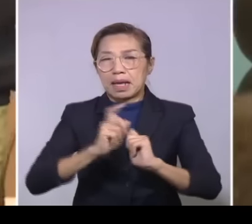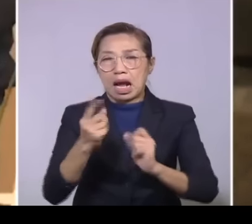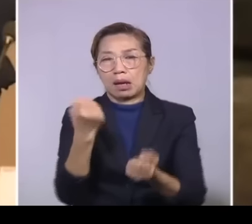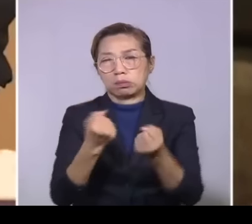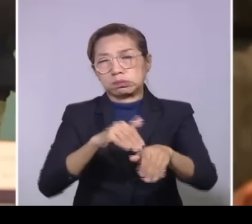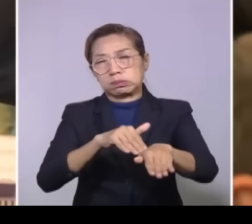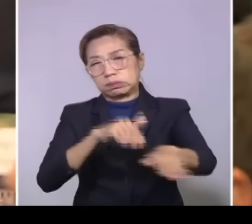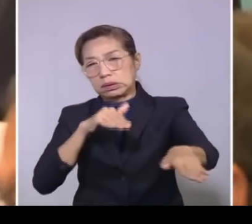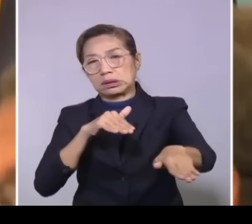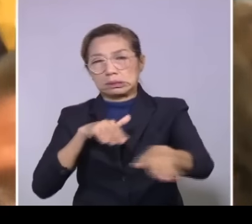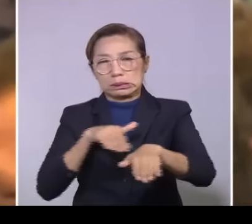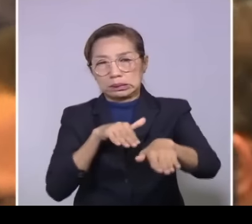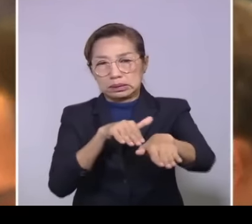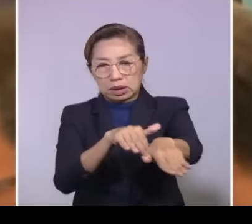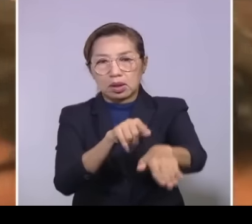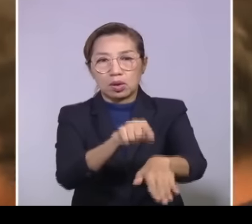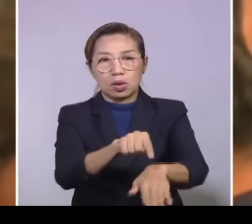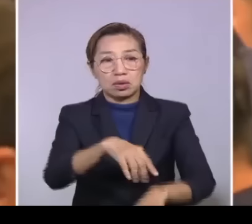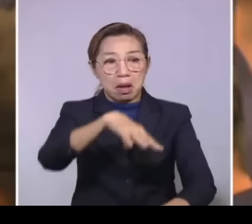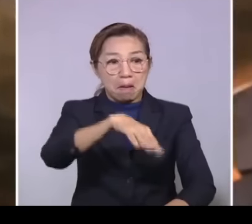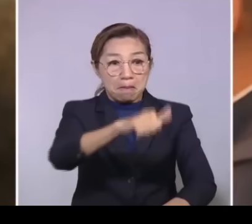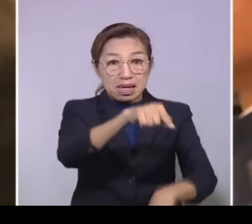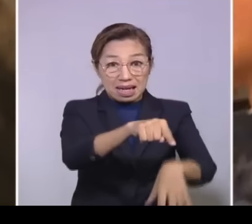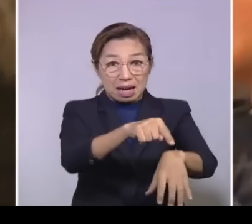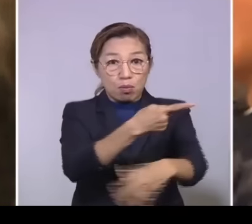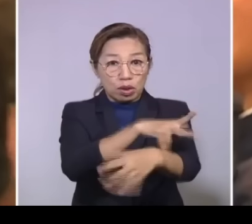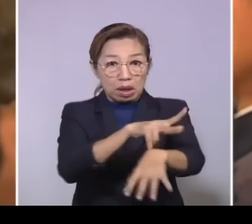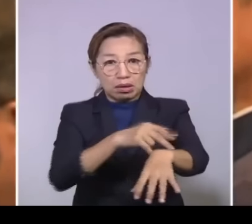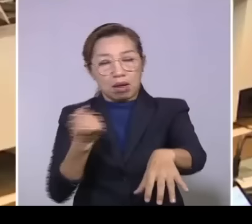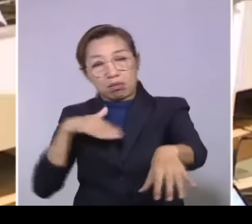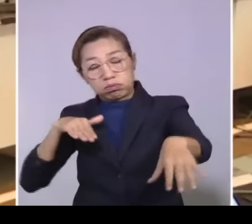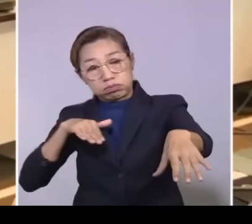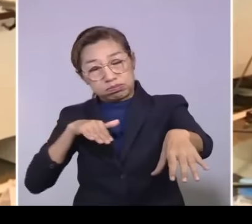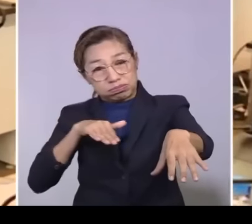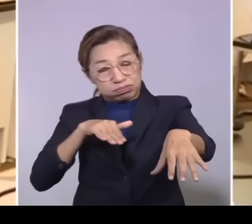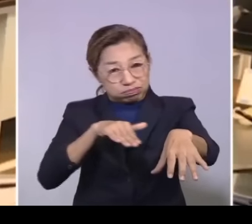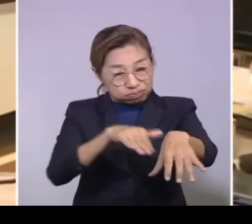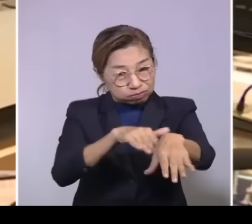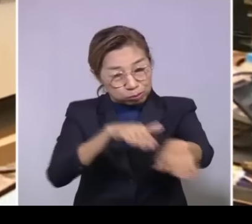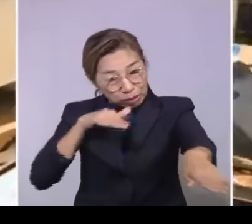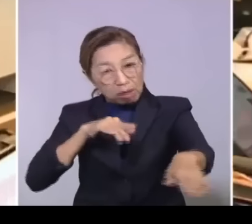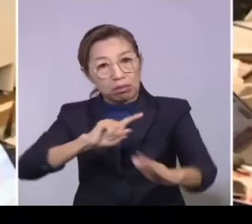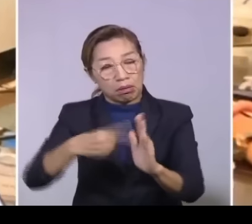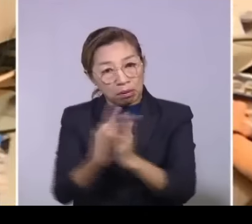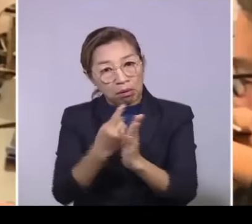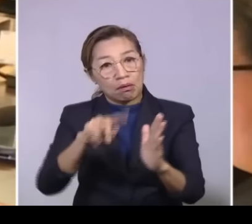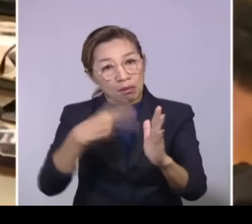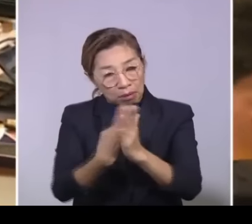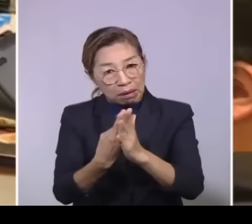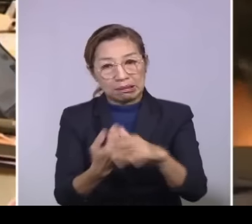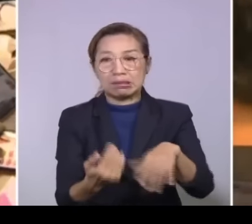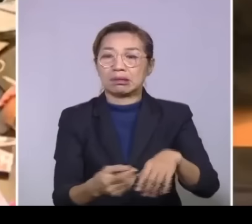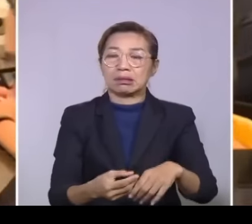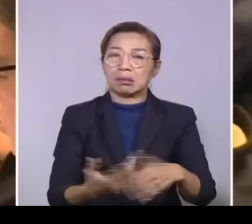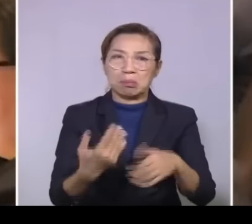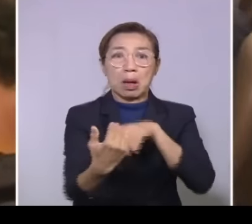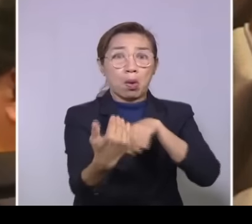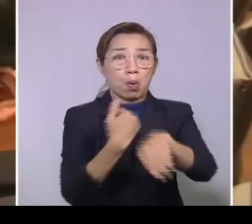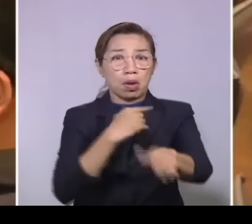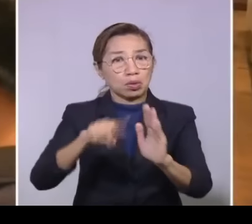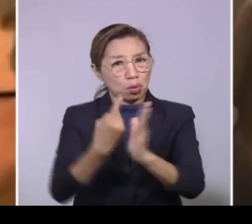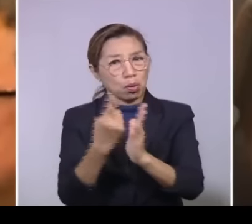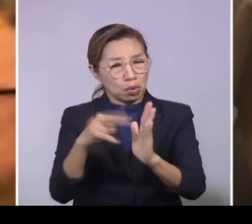จราจรครับการเดินทางเข้าออกเมืองต้องใช้เวลา 1-2ชมงค่ะซึ่งถือว่านานเกินไปนานมากนะเพิ่งไปภูเก็ตมาเนี่ยขนาด